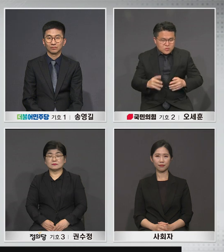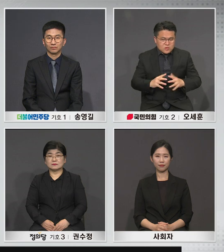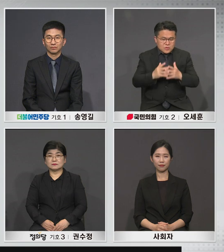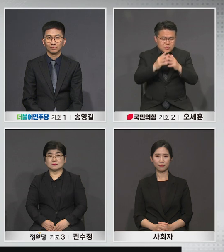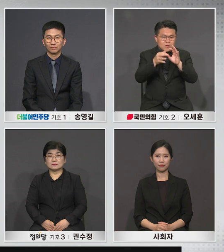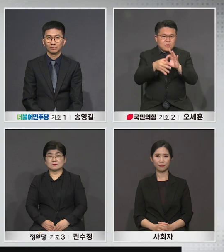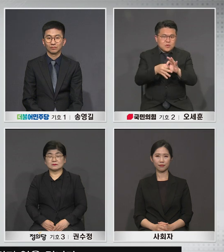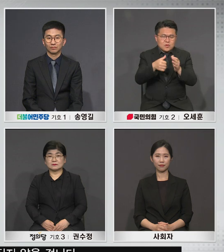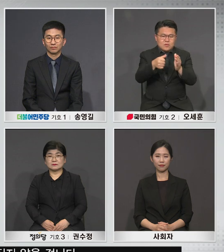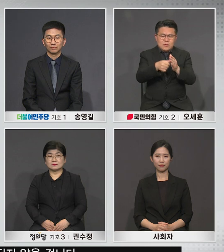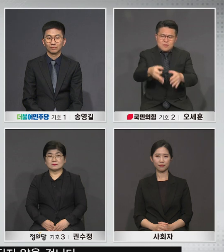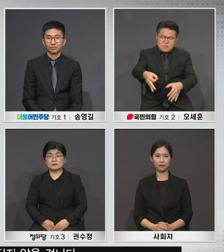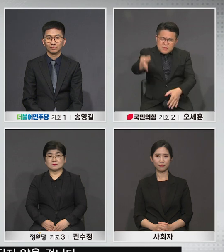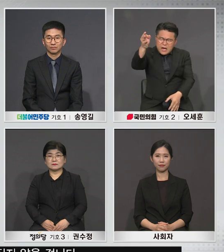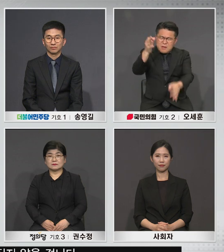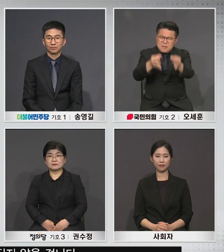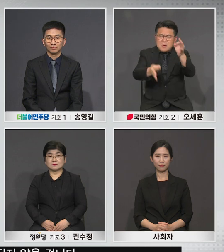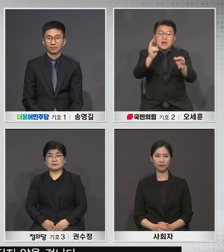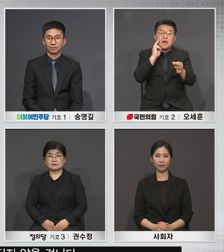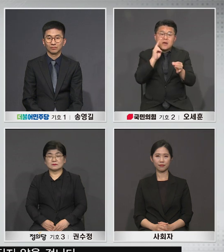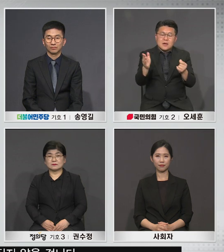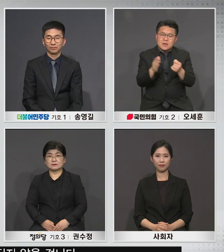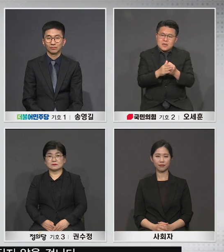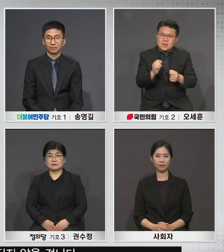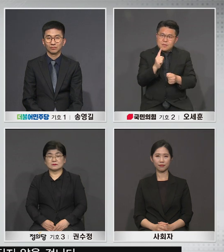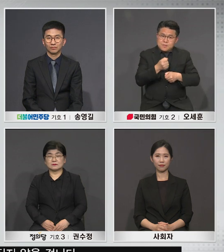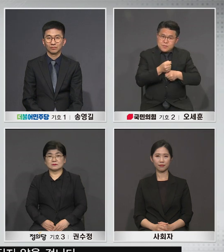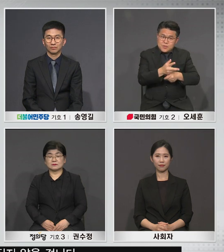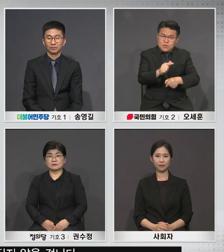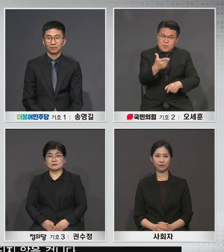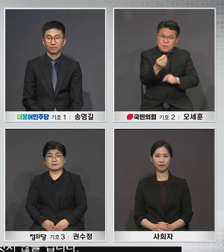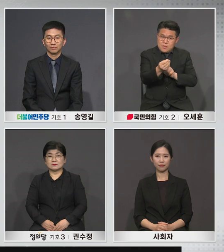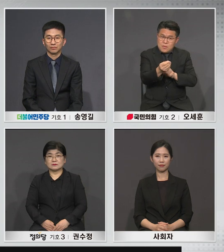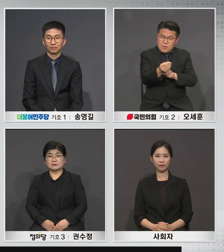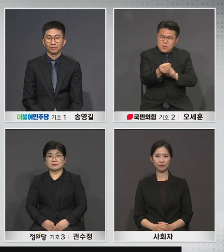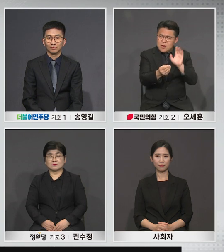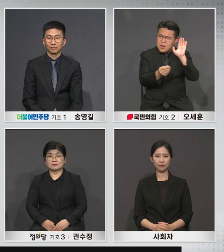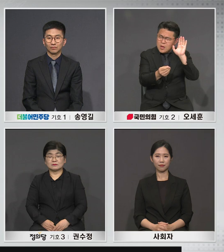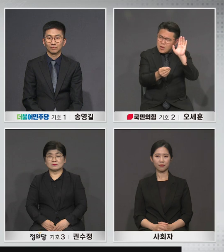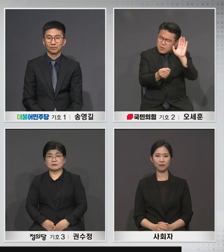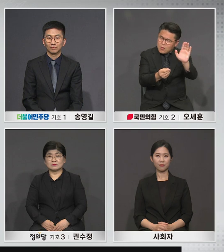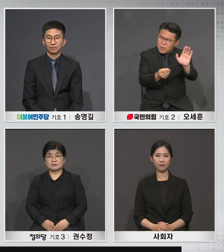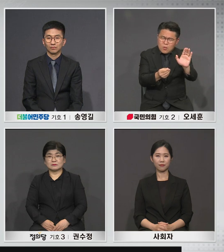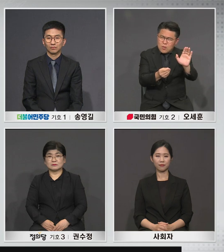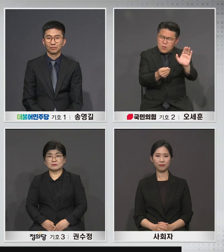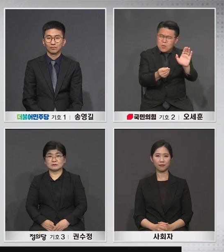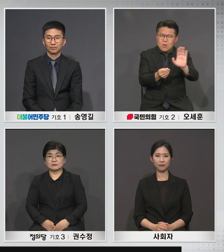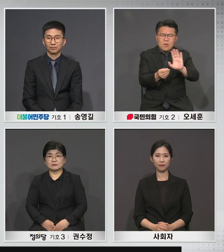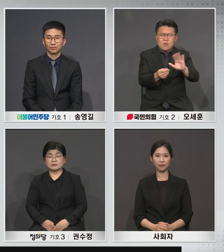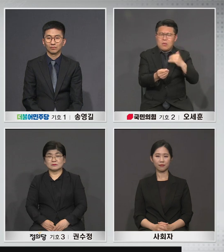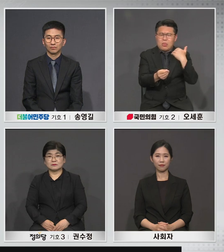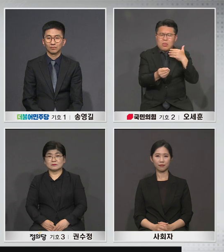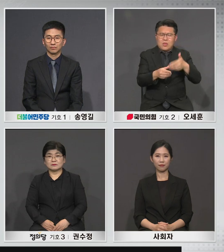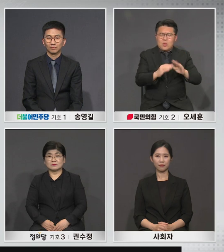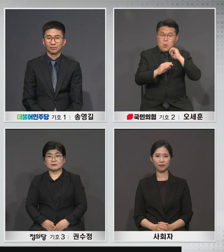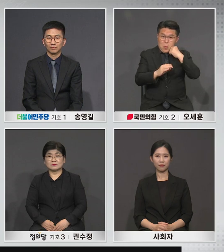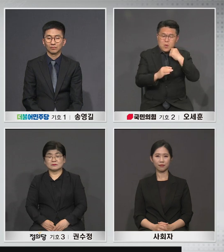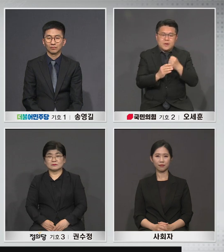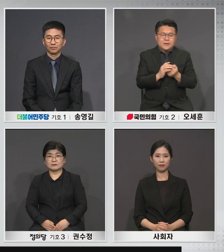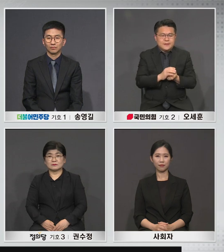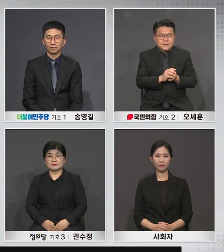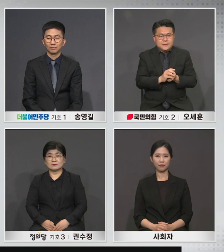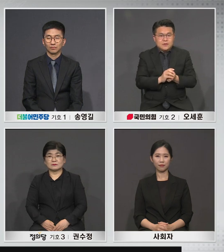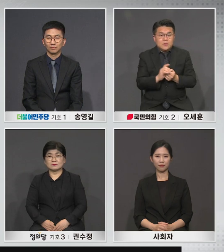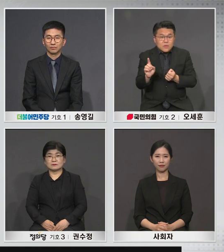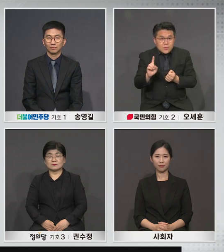기자재값이 많이 올랐습니다. 그래서 평당 600만 원에 아마 앞으로는 짓는 게 불가능에 가까울 겁니다. 그렇다면